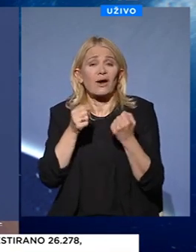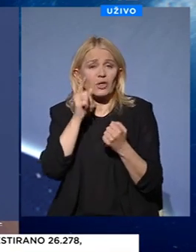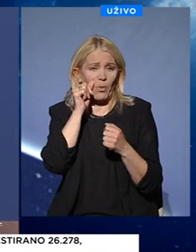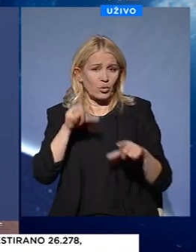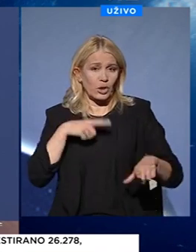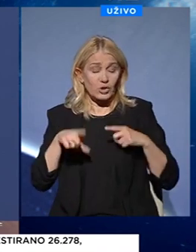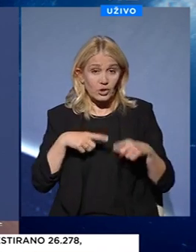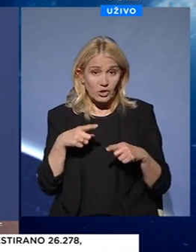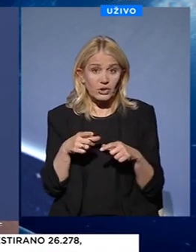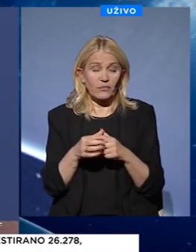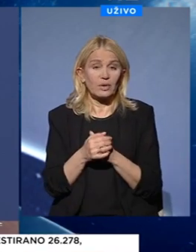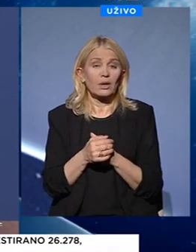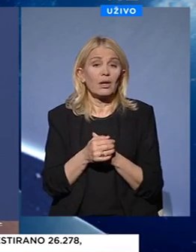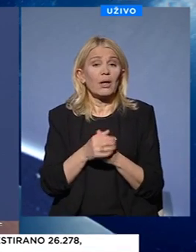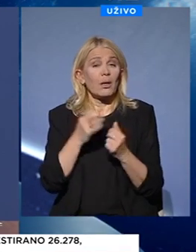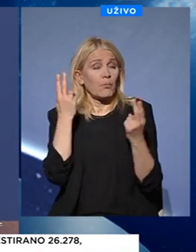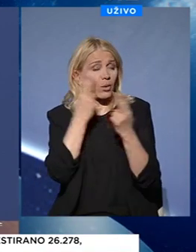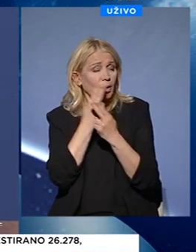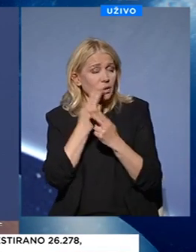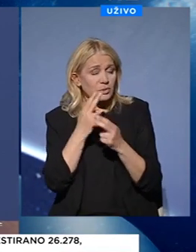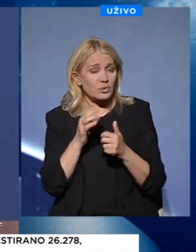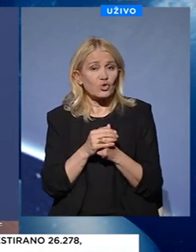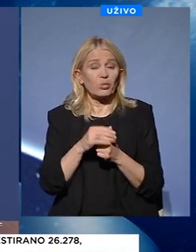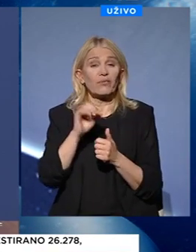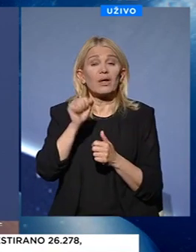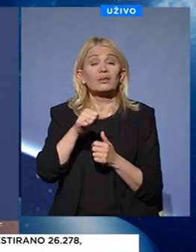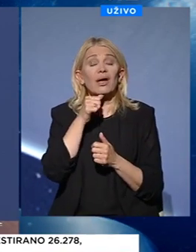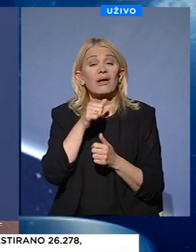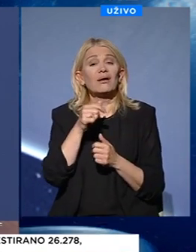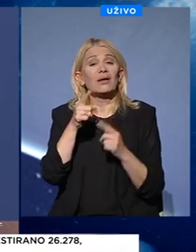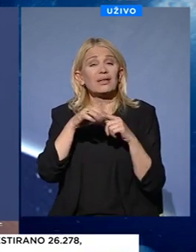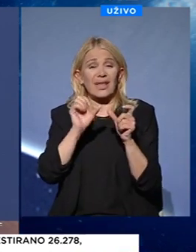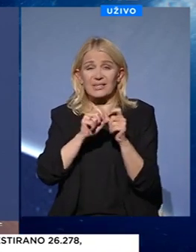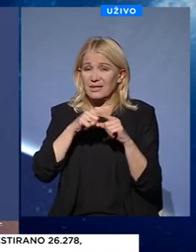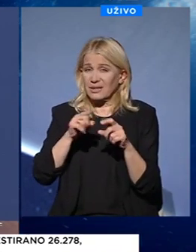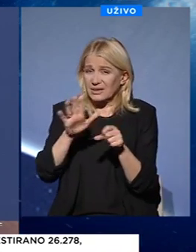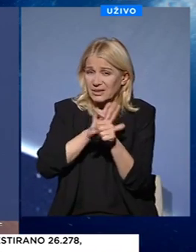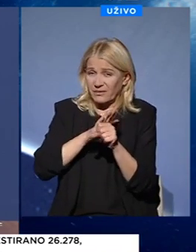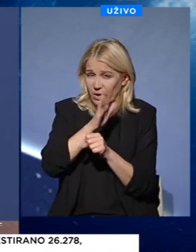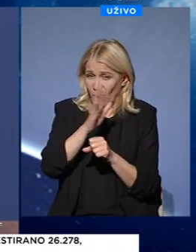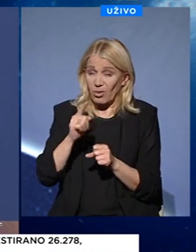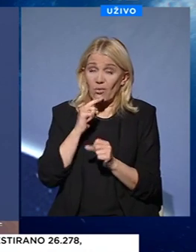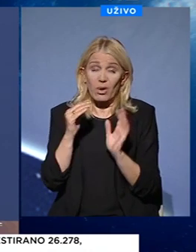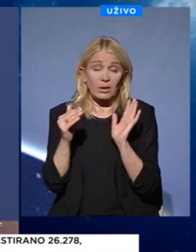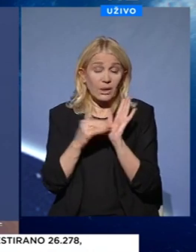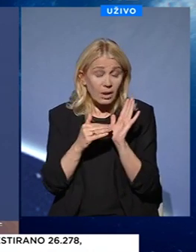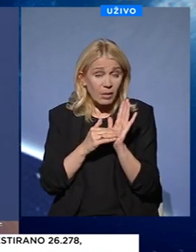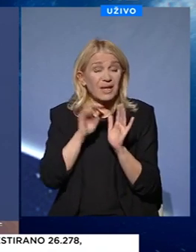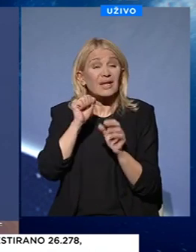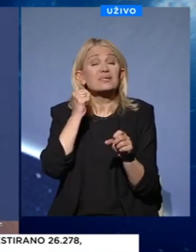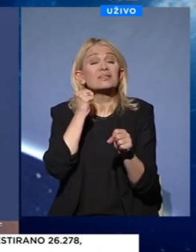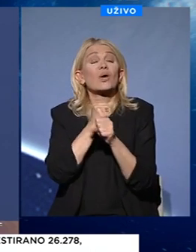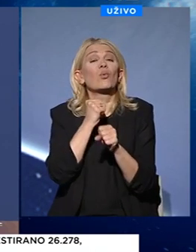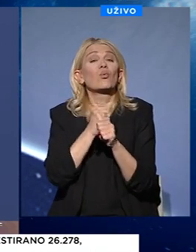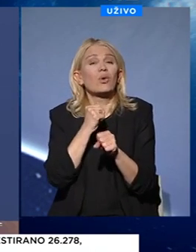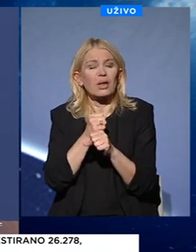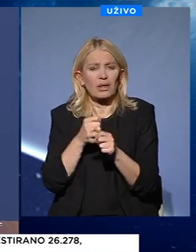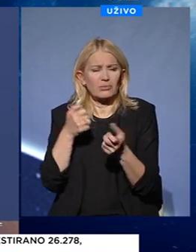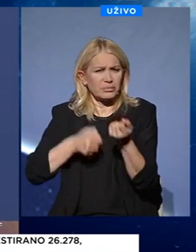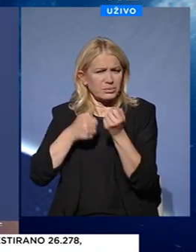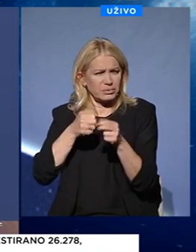živote. Podrazumeva da istestiramo sve za one koji su neophodni, da se uradi neophodna